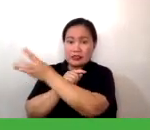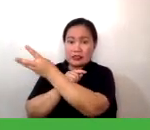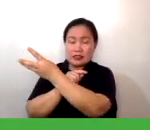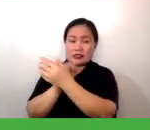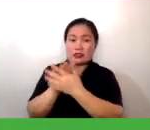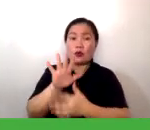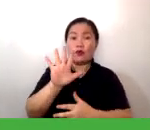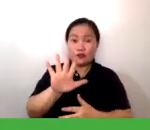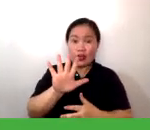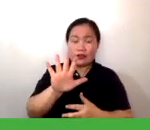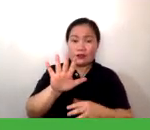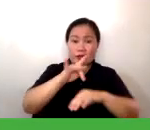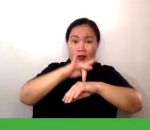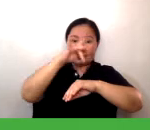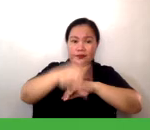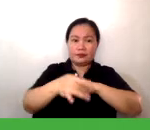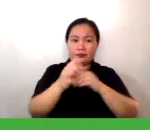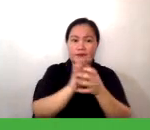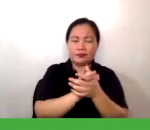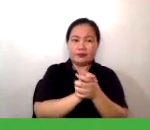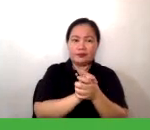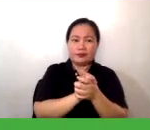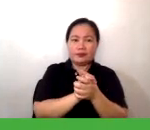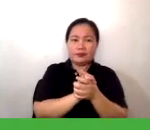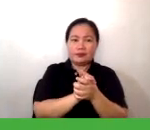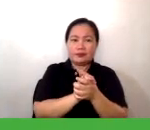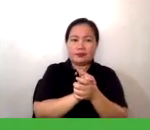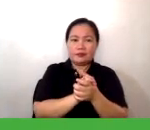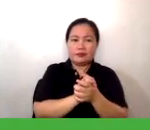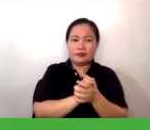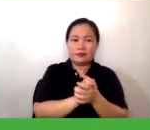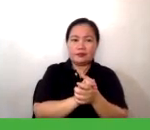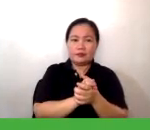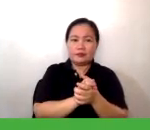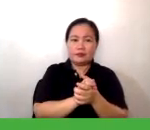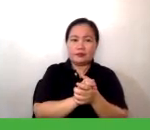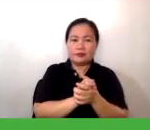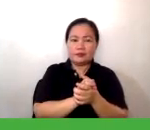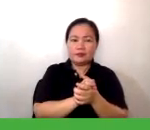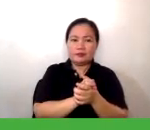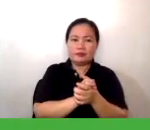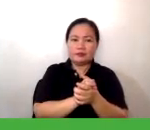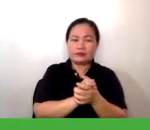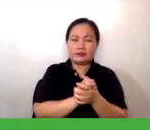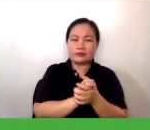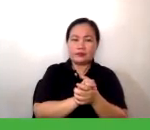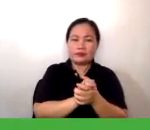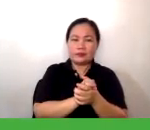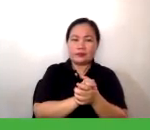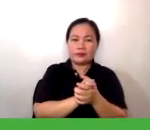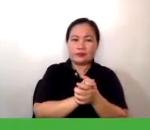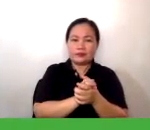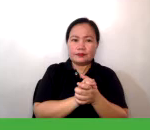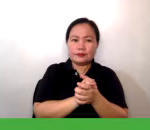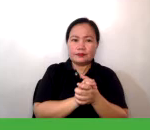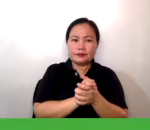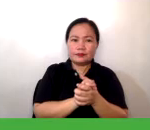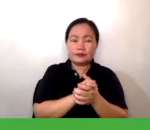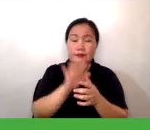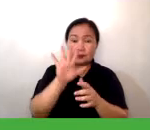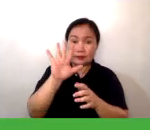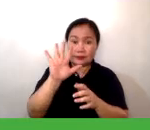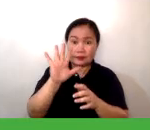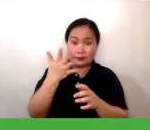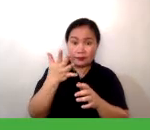4, 5, 6. So, ilan yung bakante? 5. So, 1. So, kung isa na to, ibig sabihin, 5 pa yung igaganon mo, yung